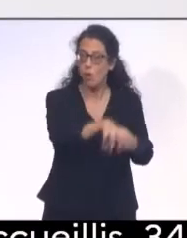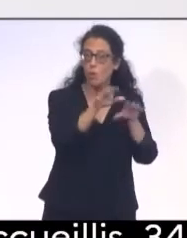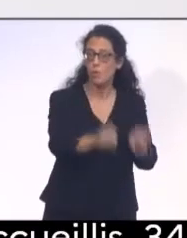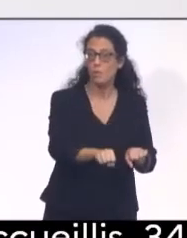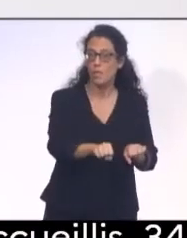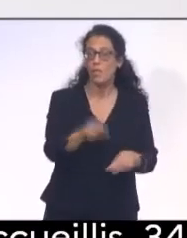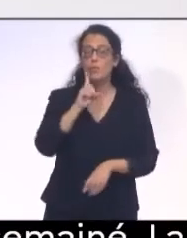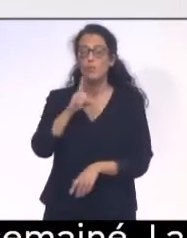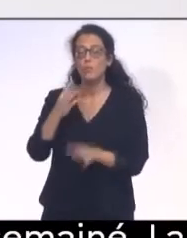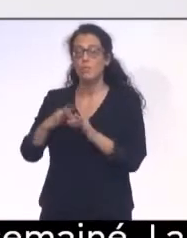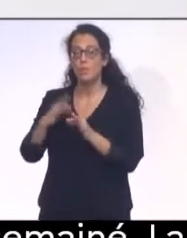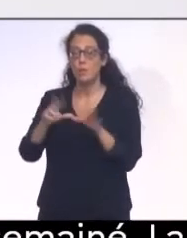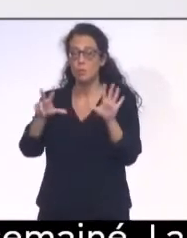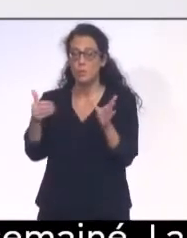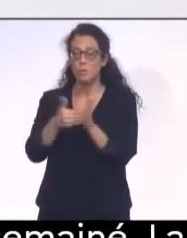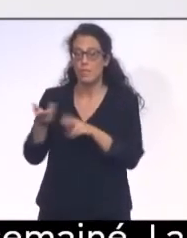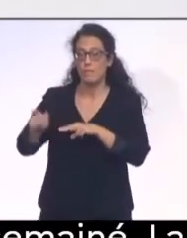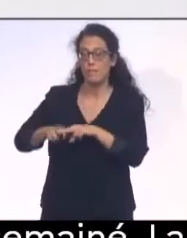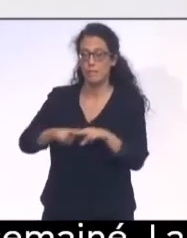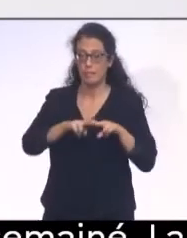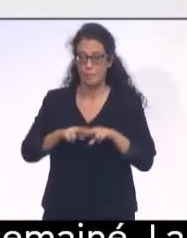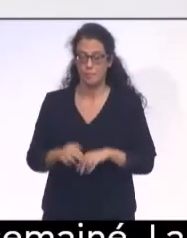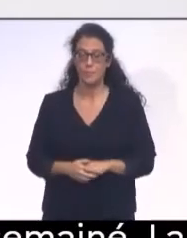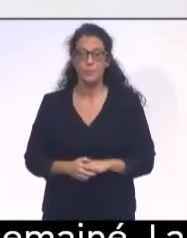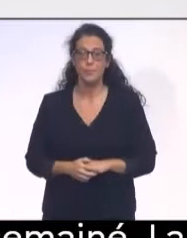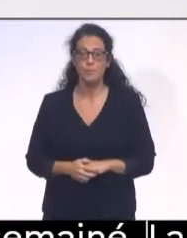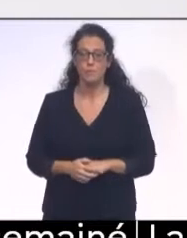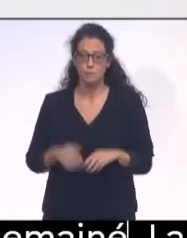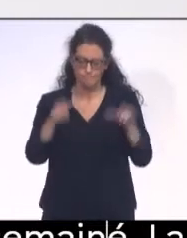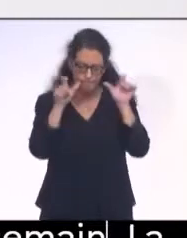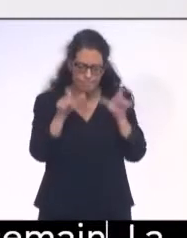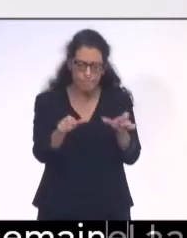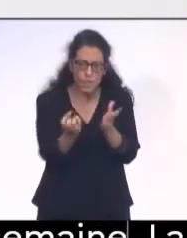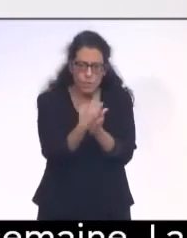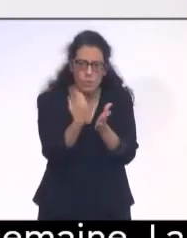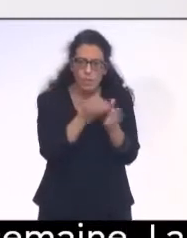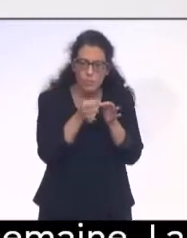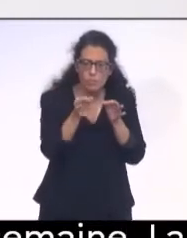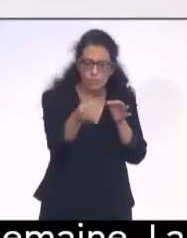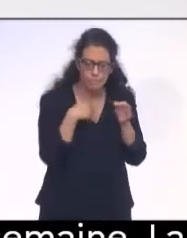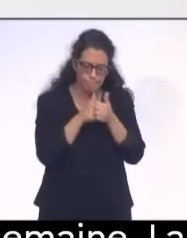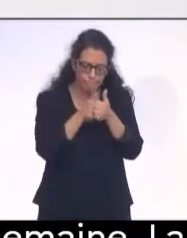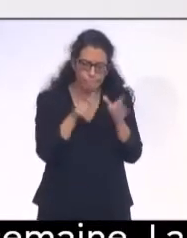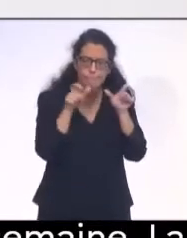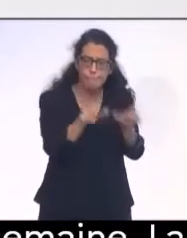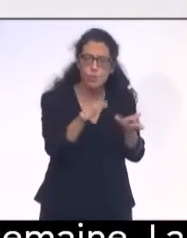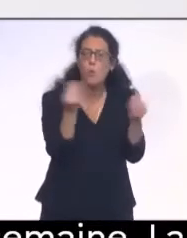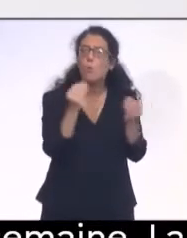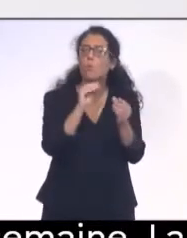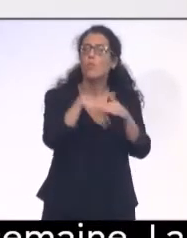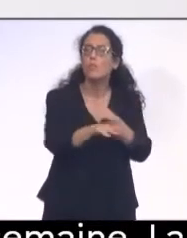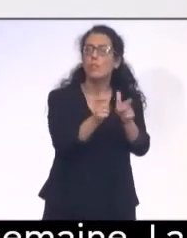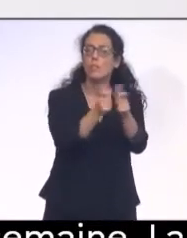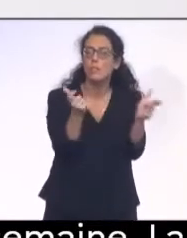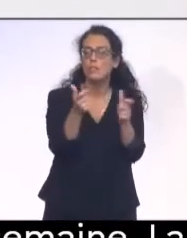septembre. Nous assurons un suivi actif des dernières données épidémiologiques remontées concernant les établissements et services